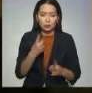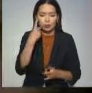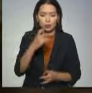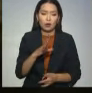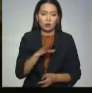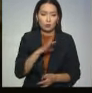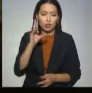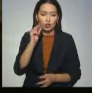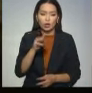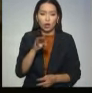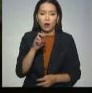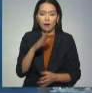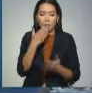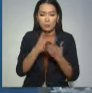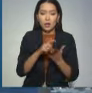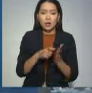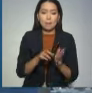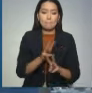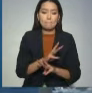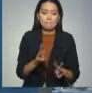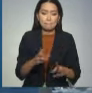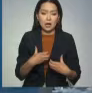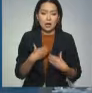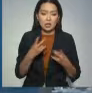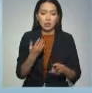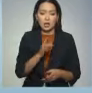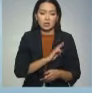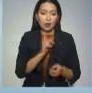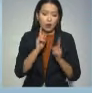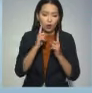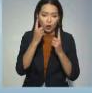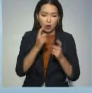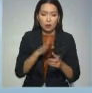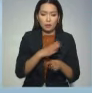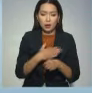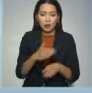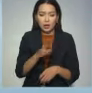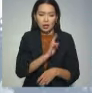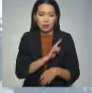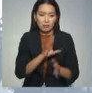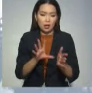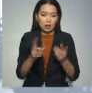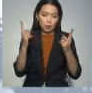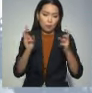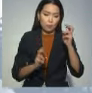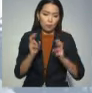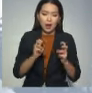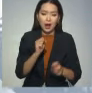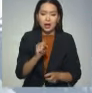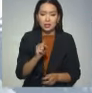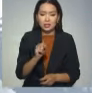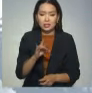Касым-Жомарт Токаев перед комбином. Красной строкой глава государства выделил работу металлургического гиганта ArcelorMittal